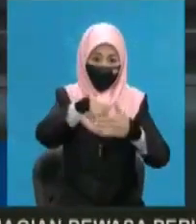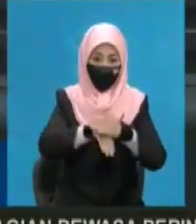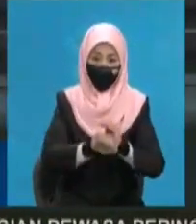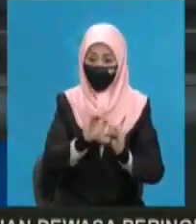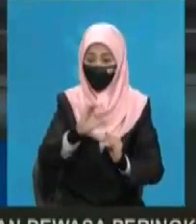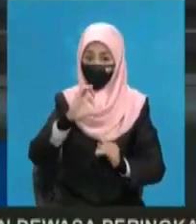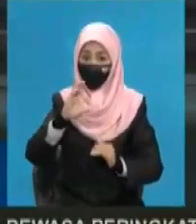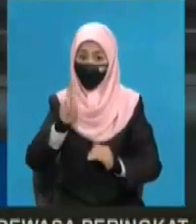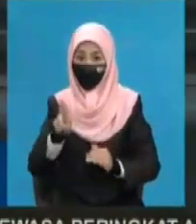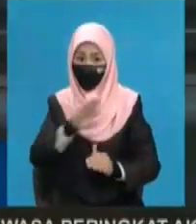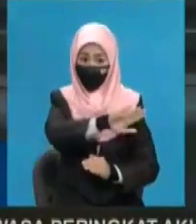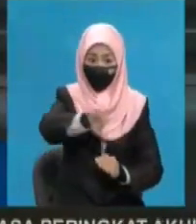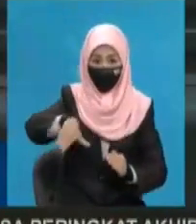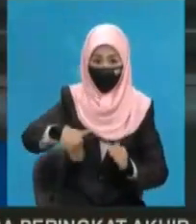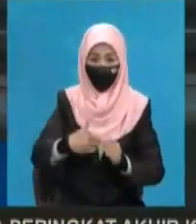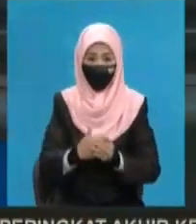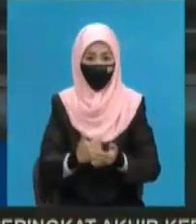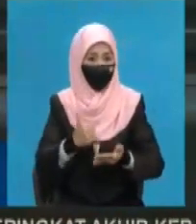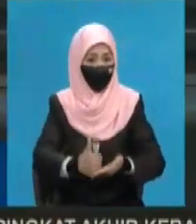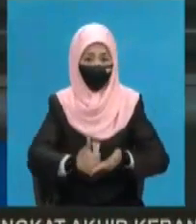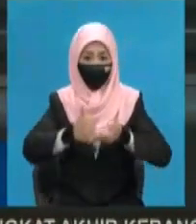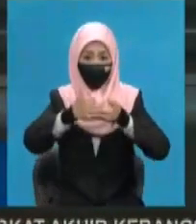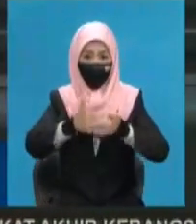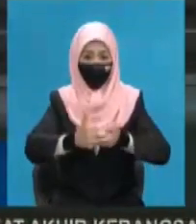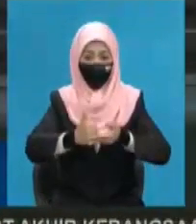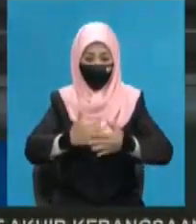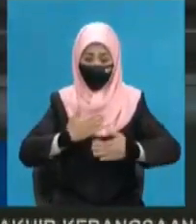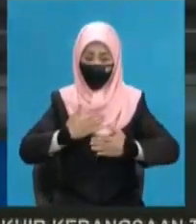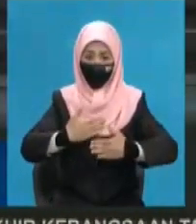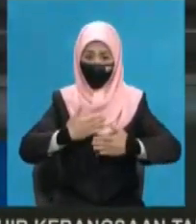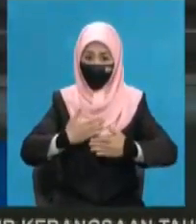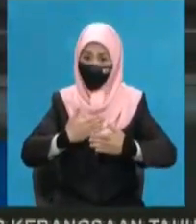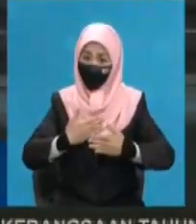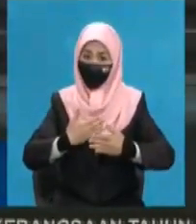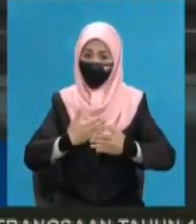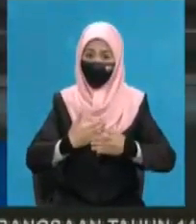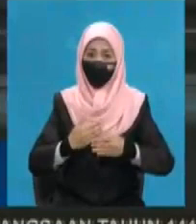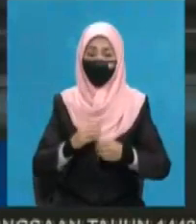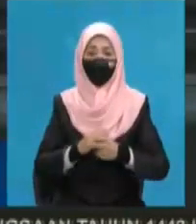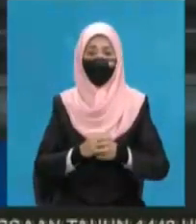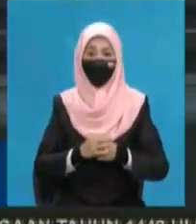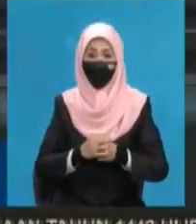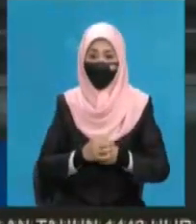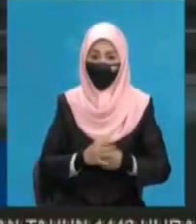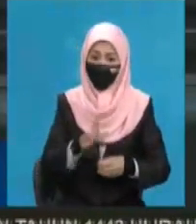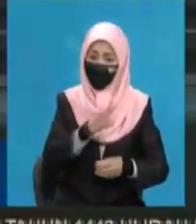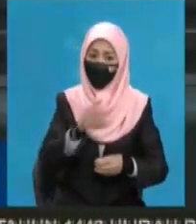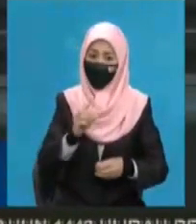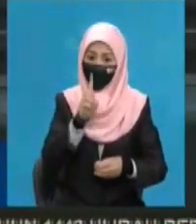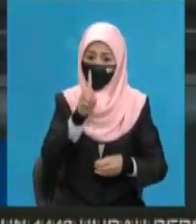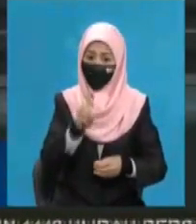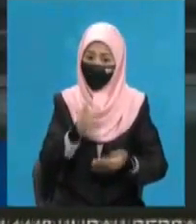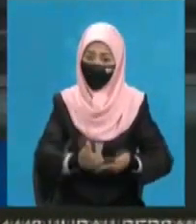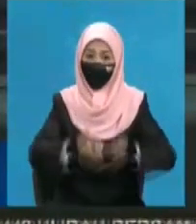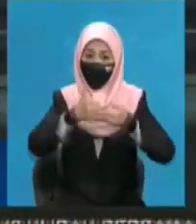intensif kesemua mereka memerlukan bantuan mesin pernafasan ataupun aktivisual ventilation dengan satu